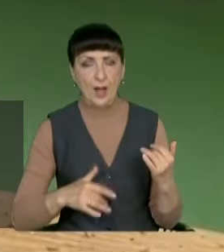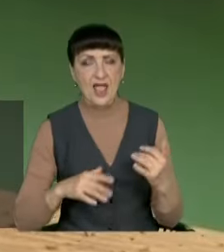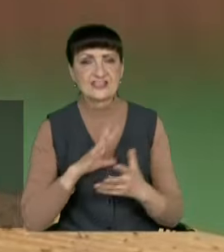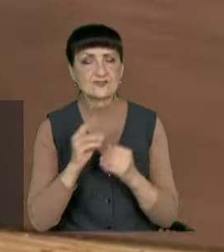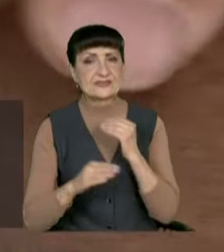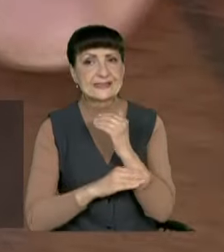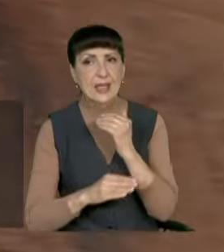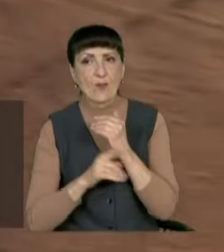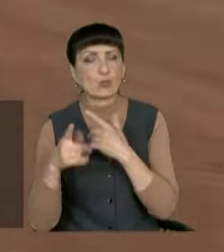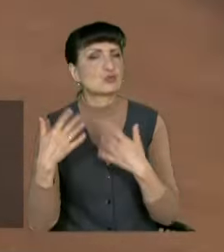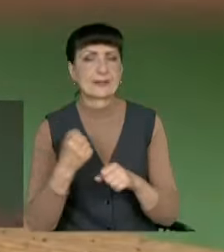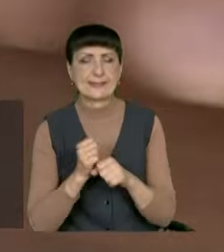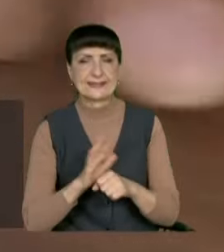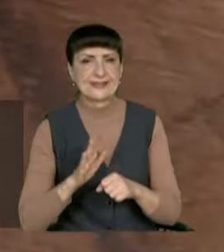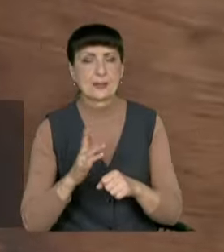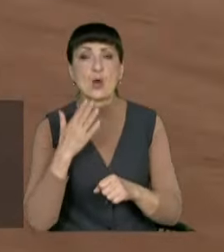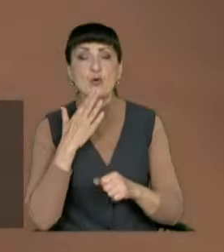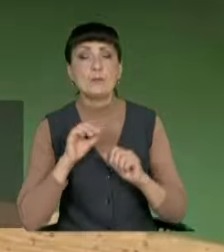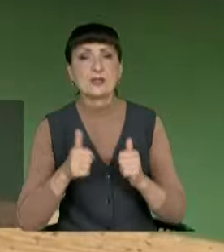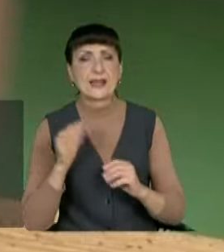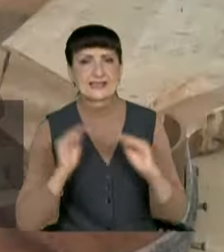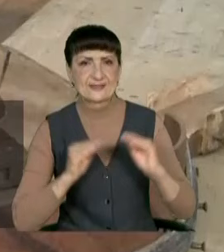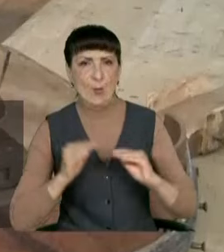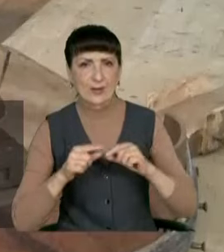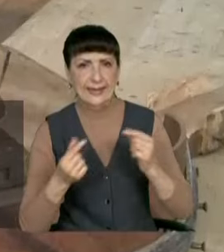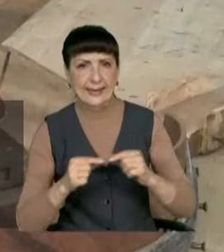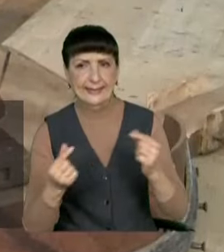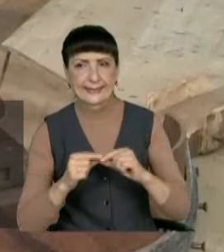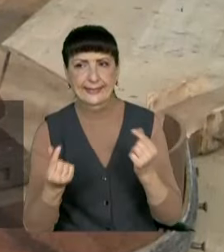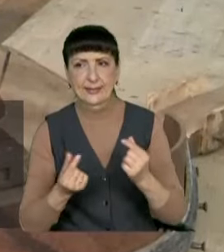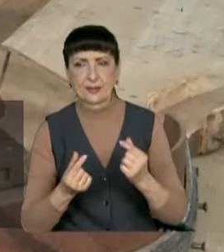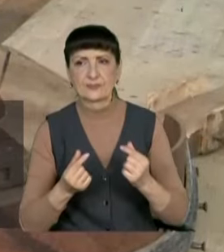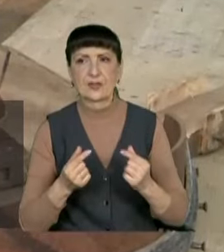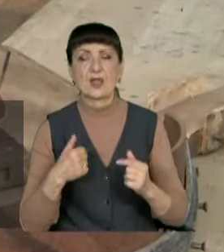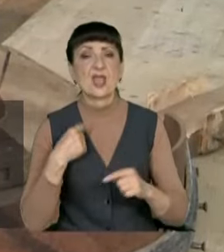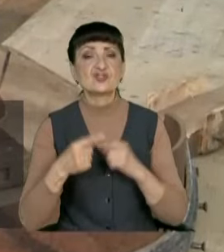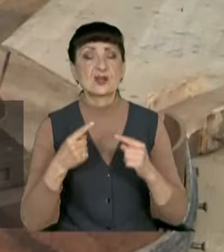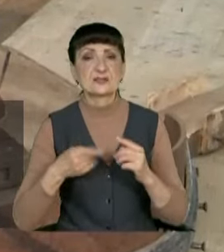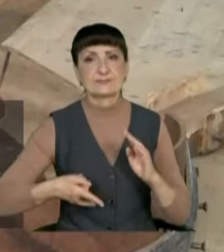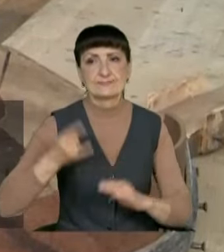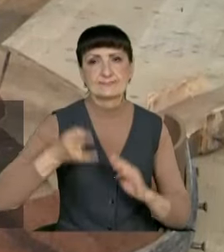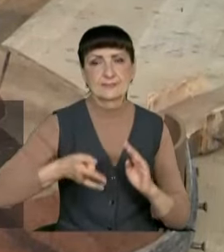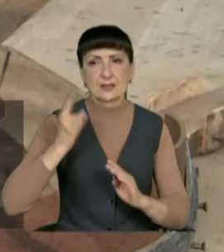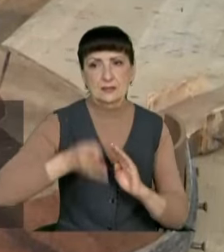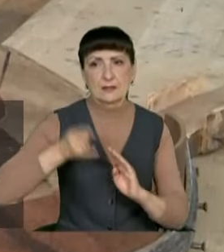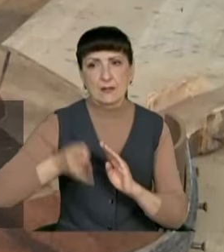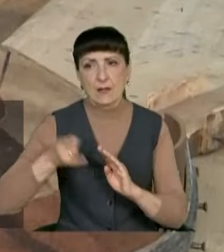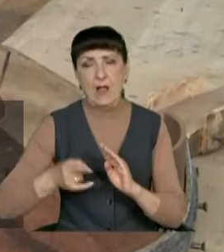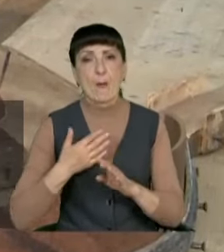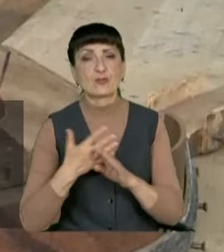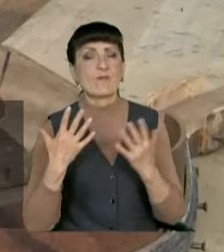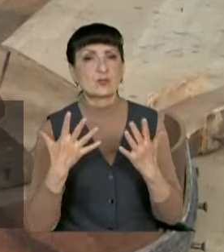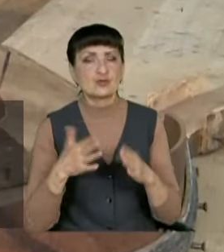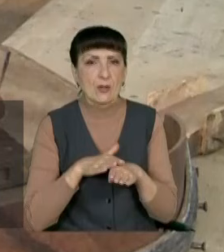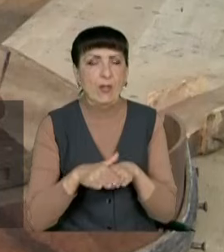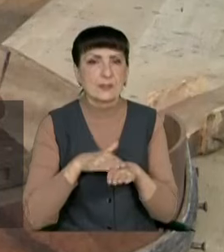дерева мастер уже не делает. Его любимый метод – сборка из клиньев. Я через циркулярку спускаю его, пропускаю его, а потом вручную